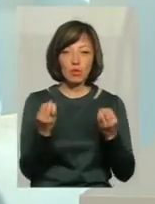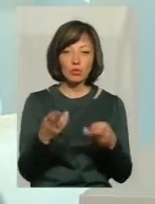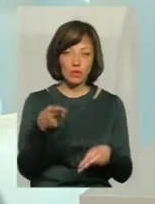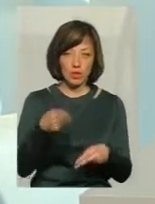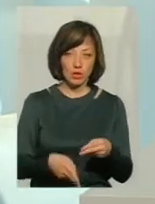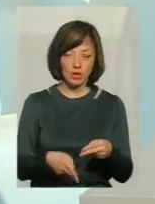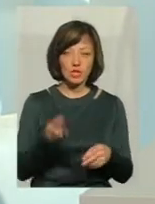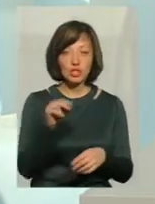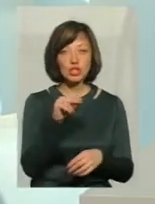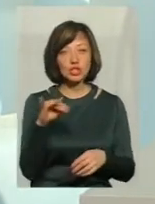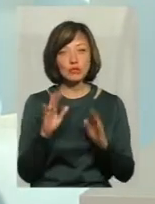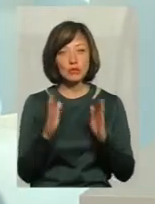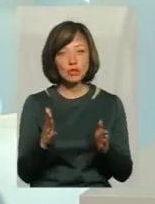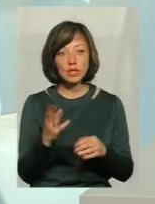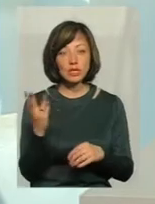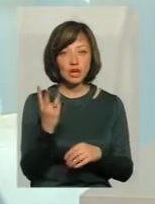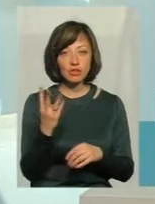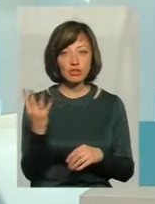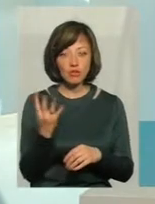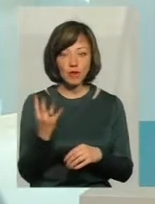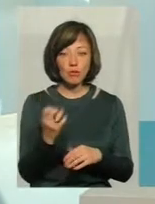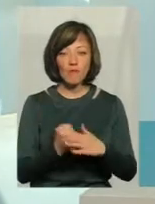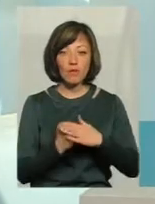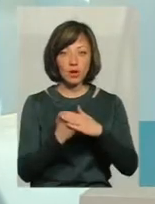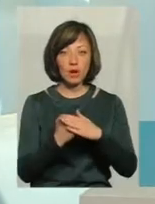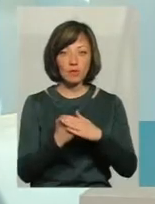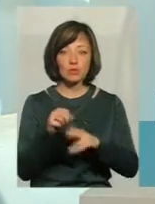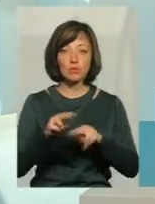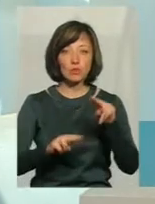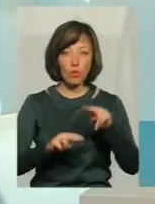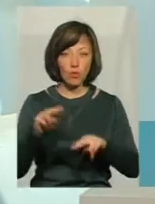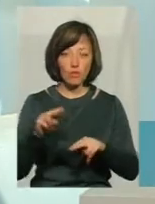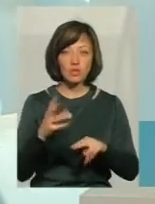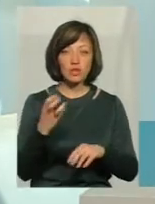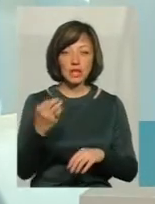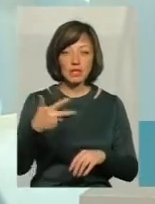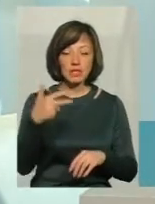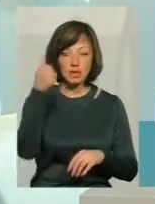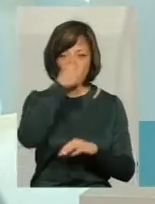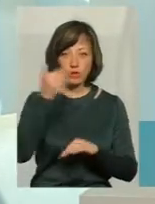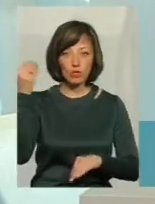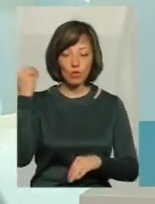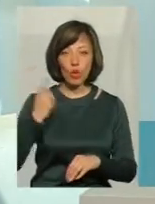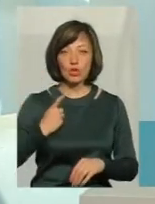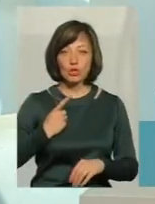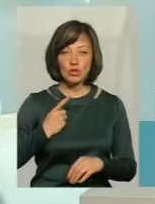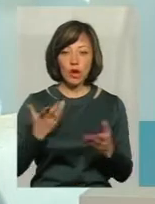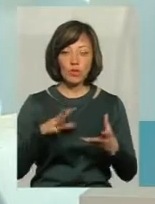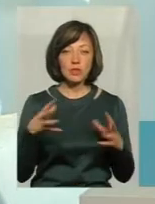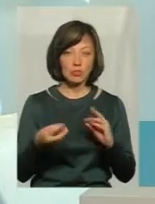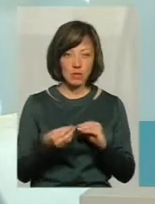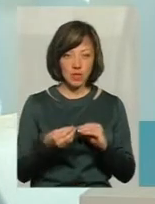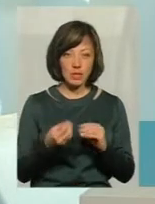Так? І чи буде третій, четвертий, тому що фундаменти їх там, да, там збудовані ще 30 років тому, і вони очікують якогось